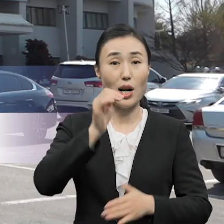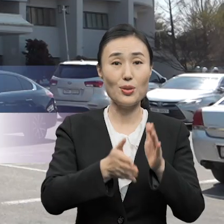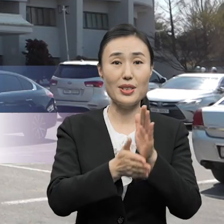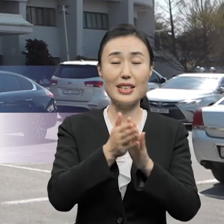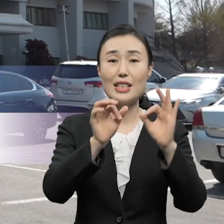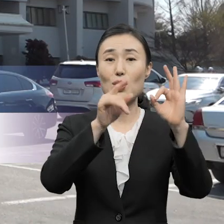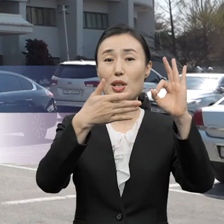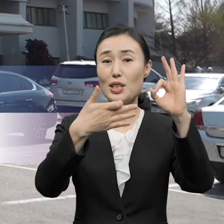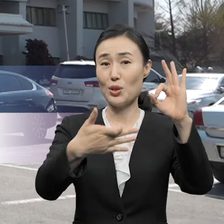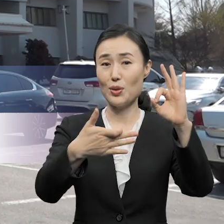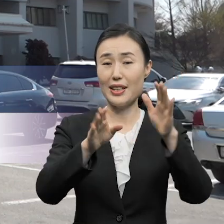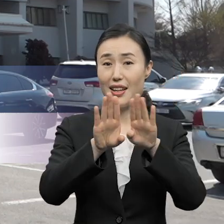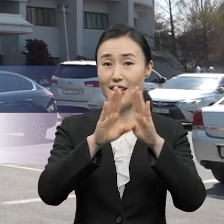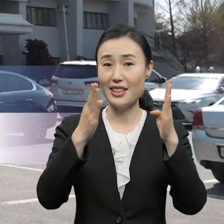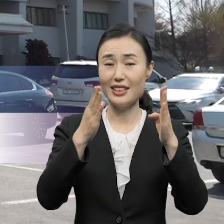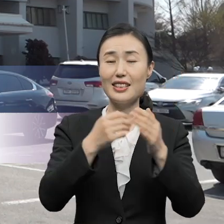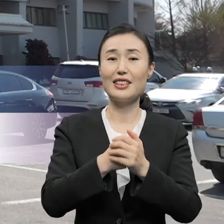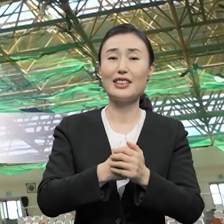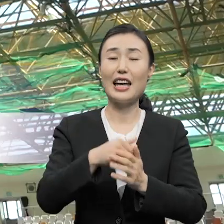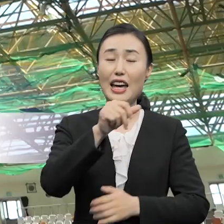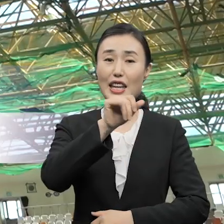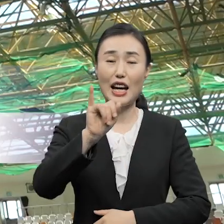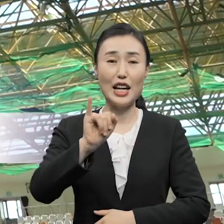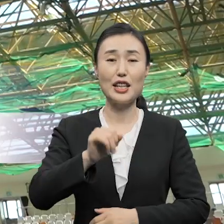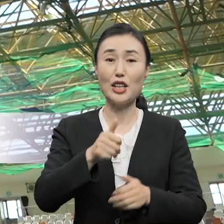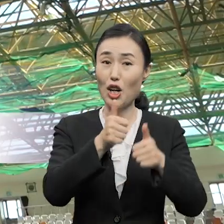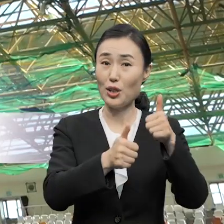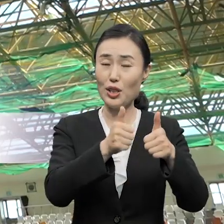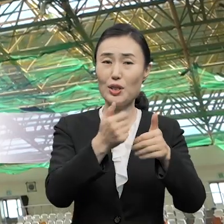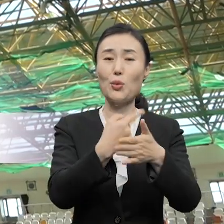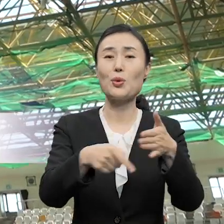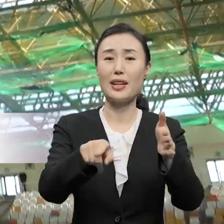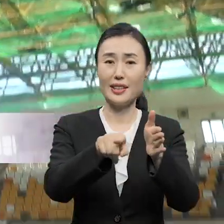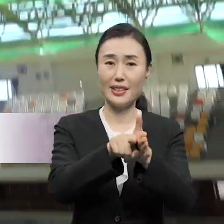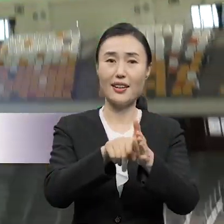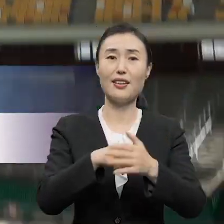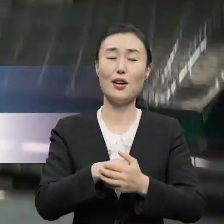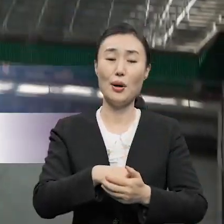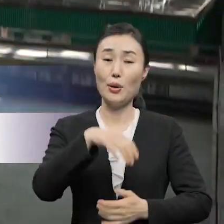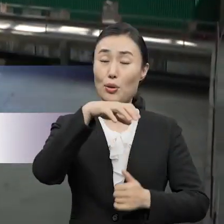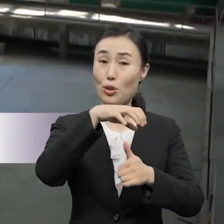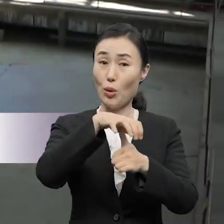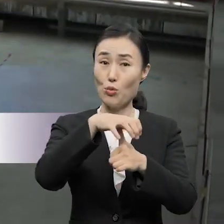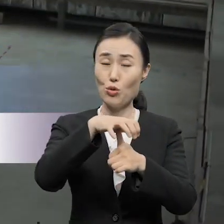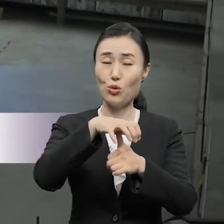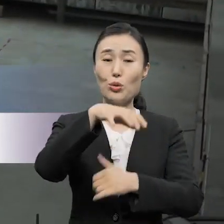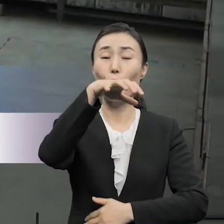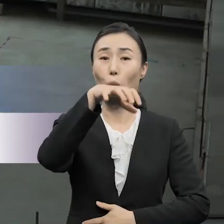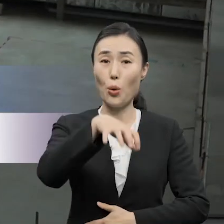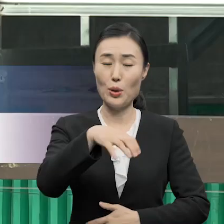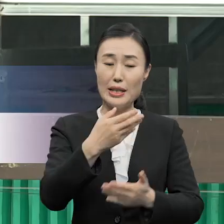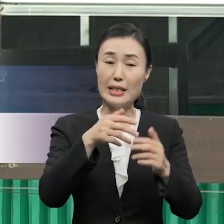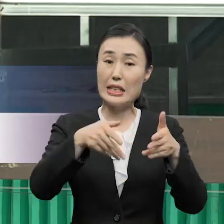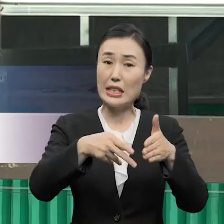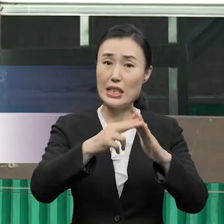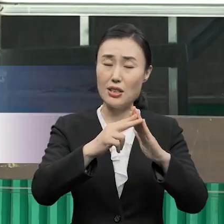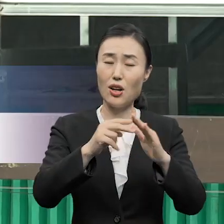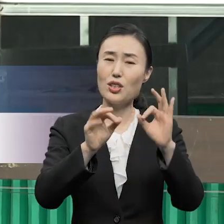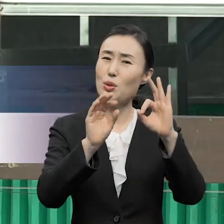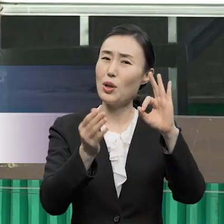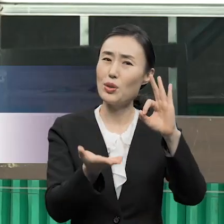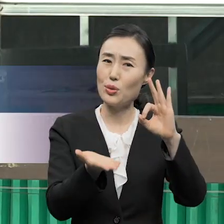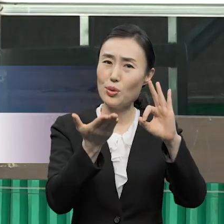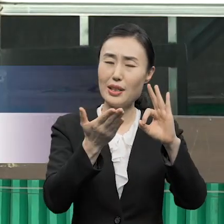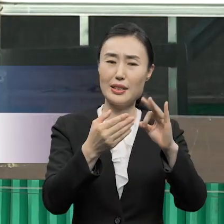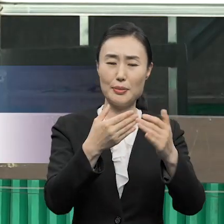광주시는 10월 19일 열리는 AI 페퍼스의 첫 경기를 위해 홈구장인 염주종합체육관 시설을 10월